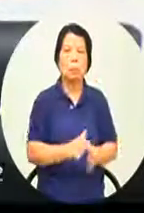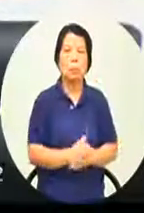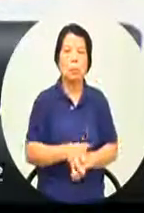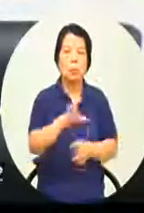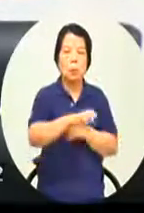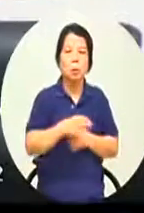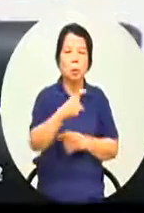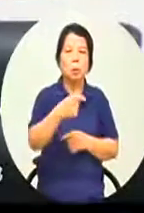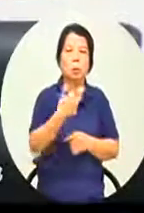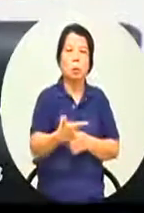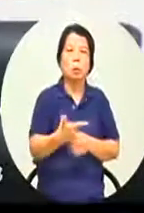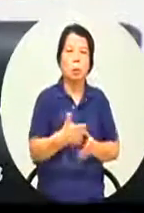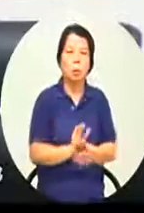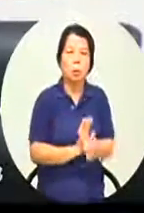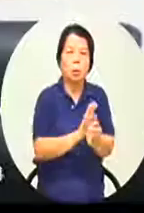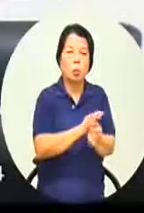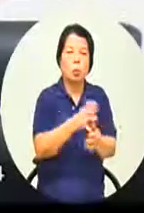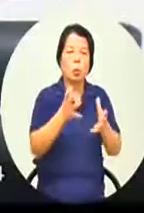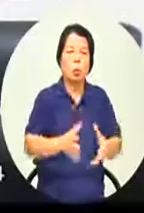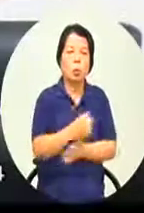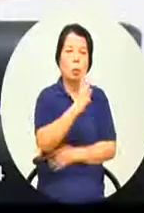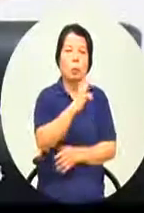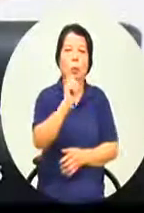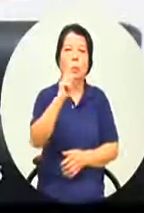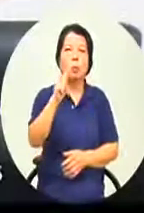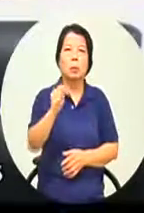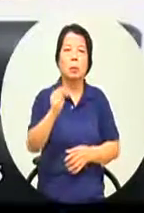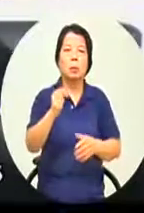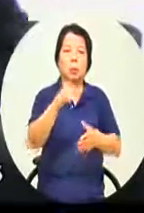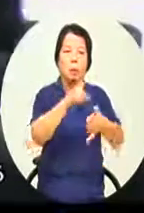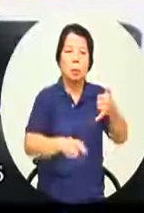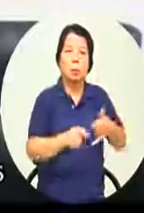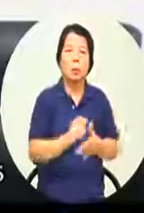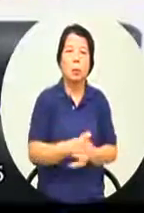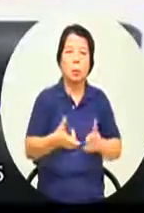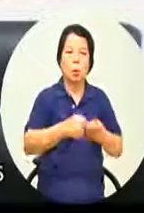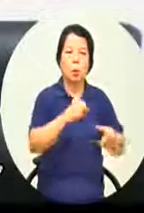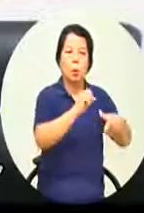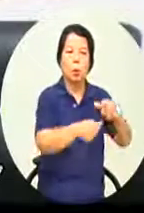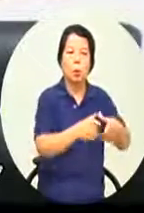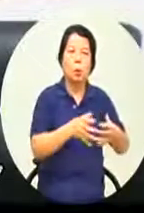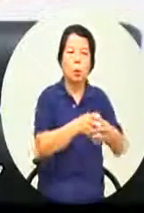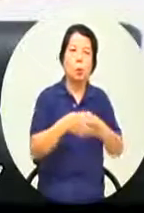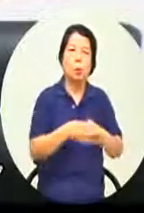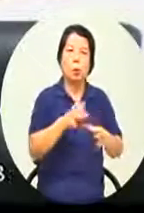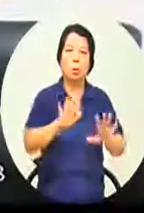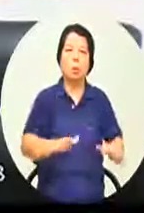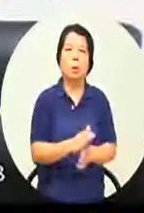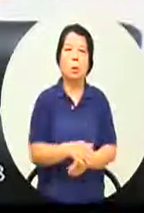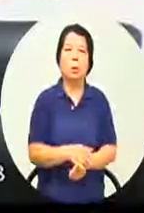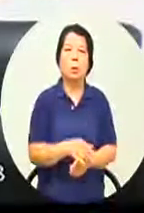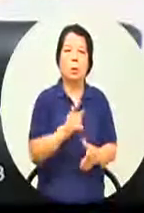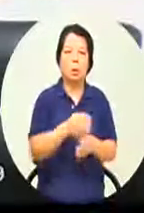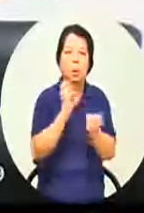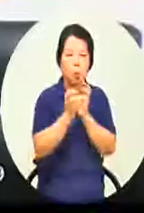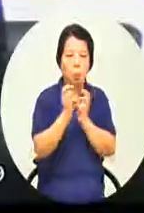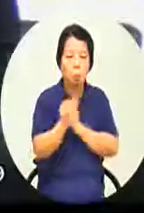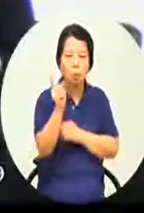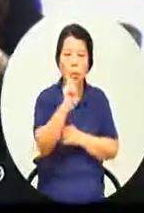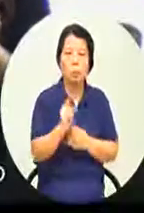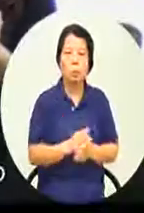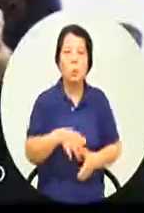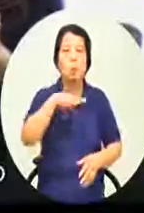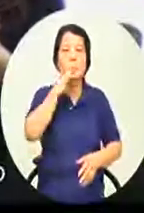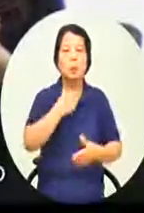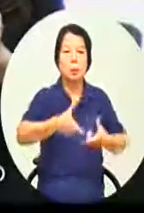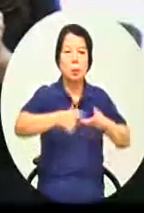们有推一个BOT 案，然后说要跟业界做结合，那你的现在具体详情形是如何？你待会